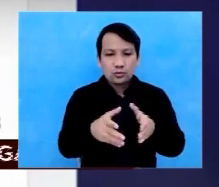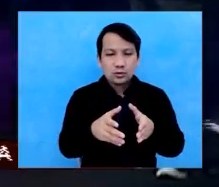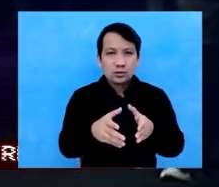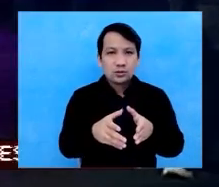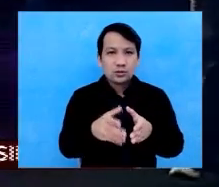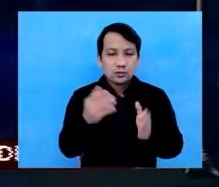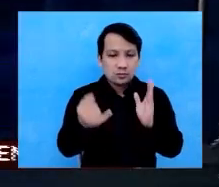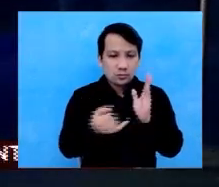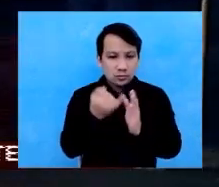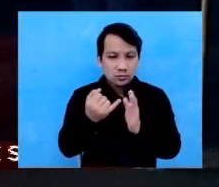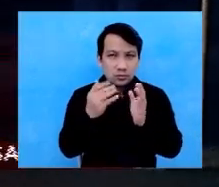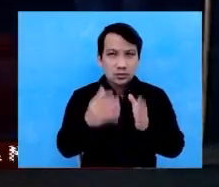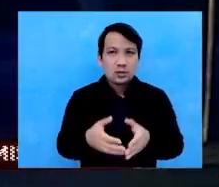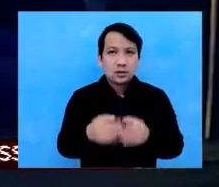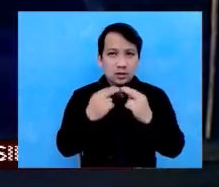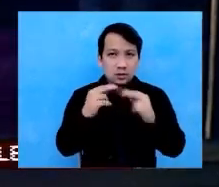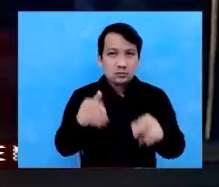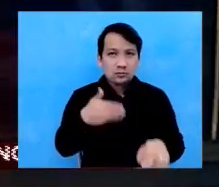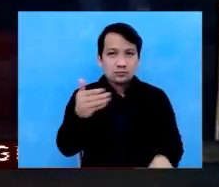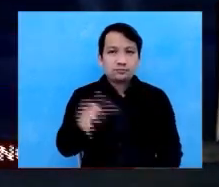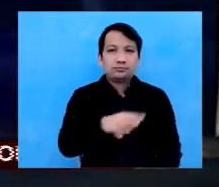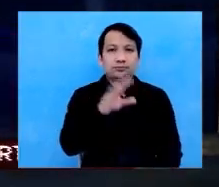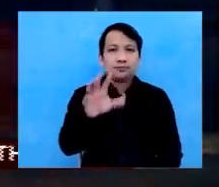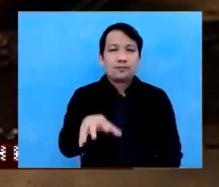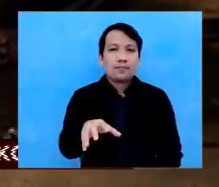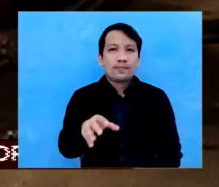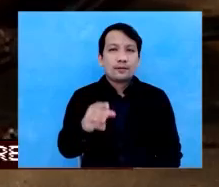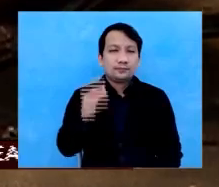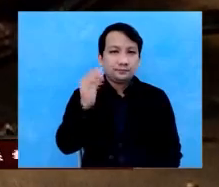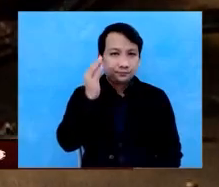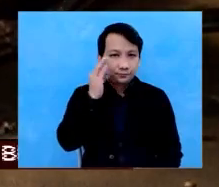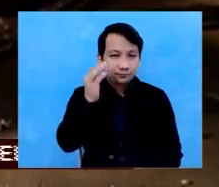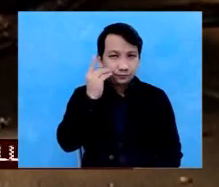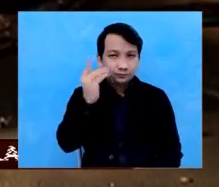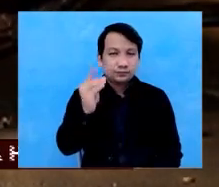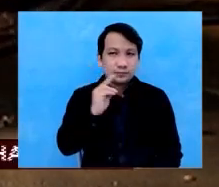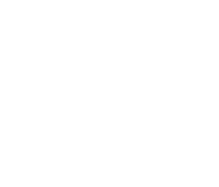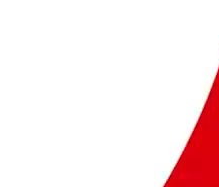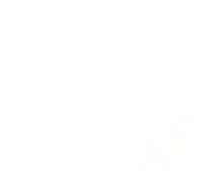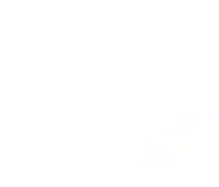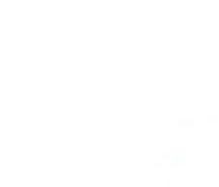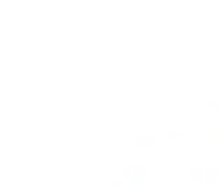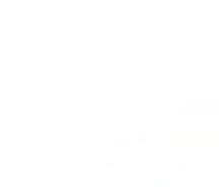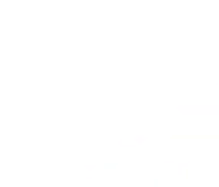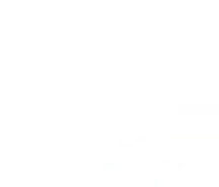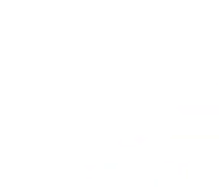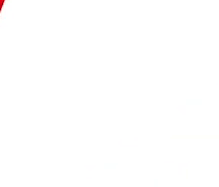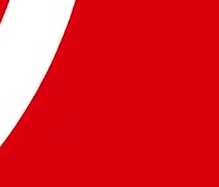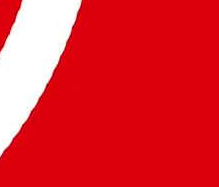mamamahayag. Nagbabalita mula sa Frontline, Faith Del Mundo, News 5.